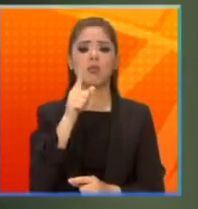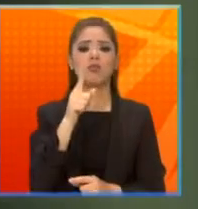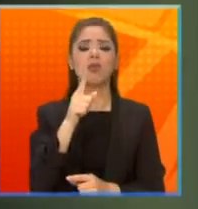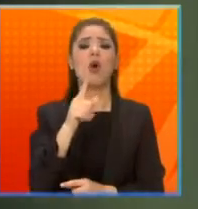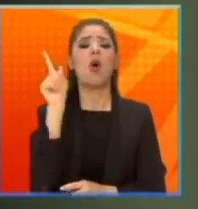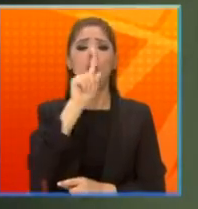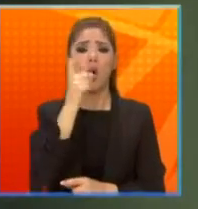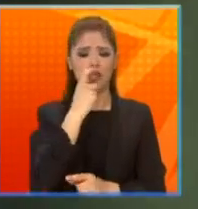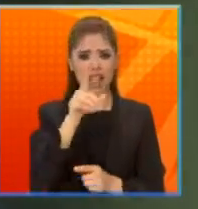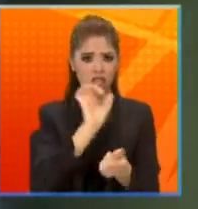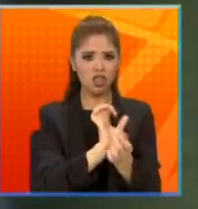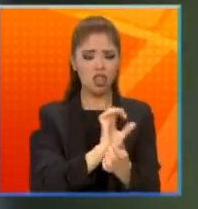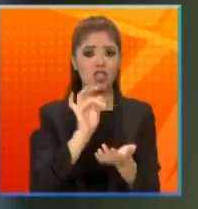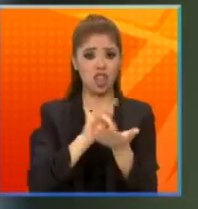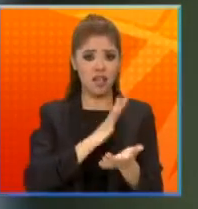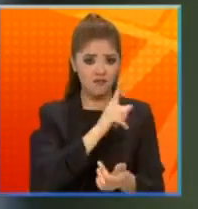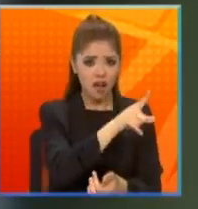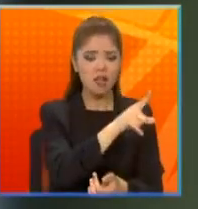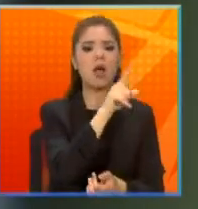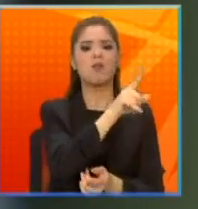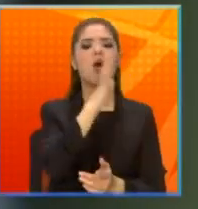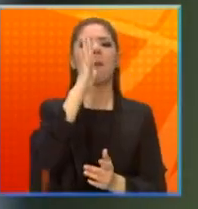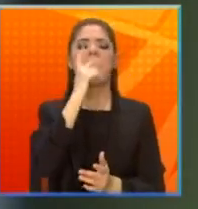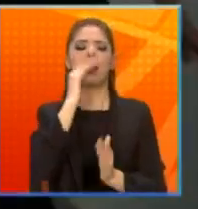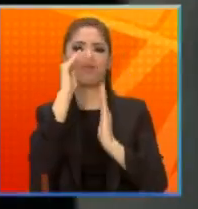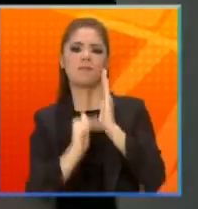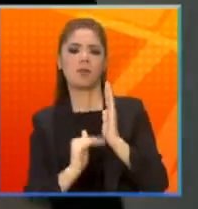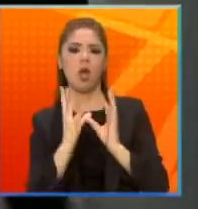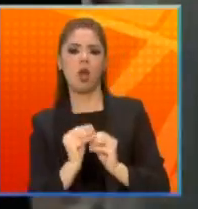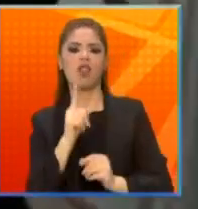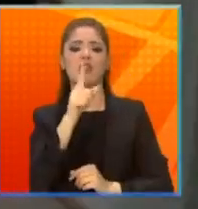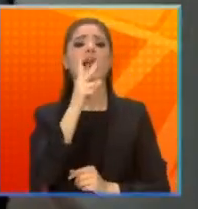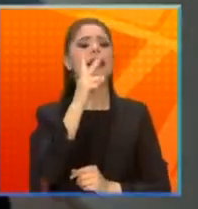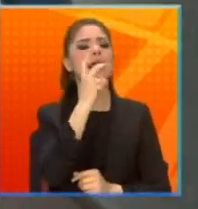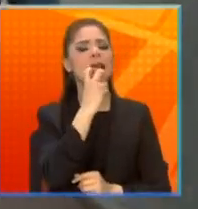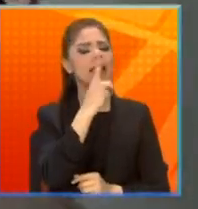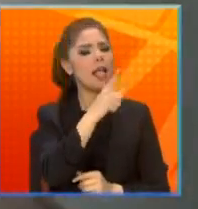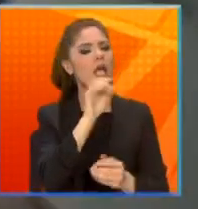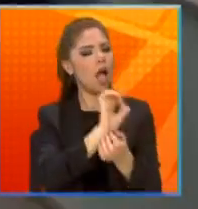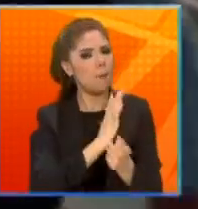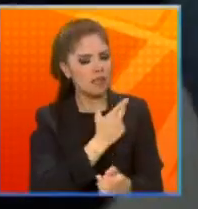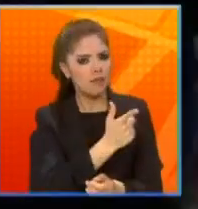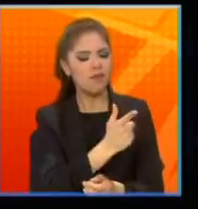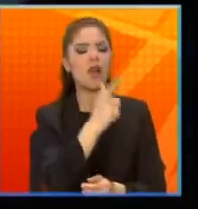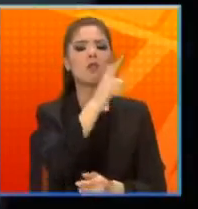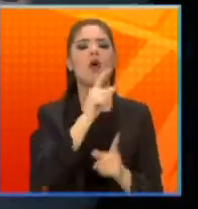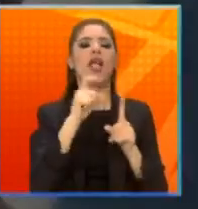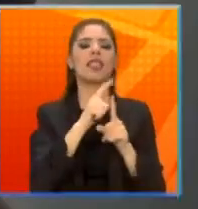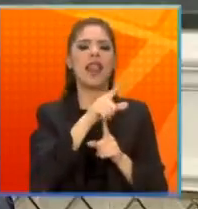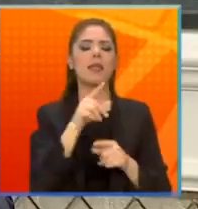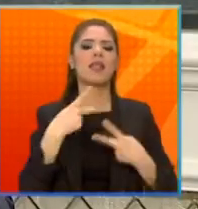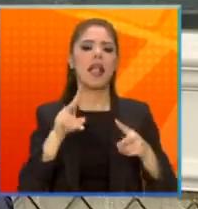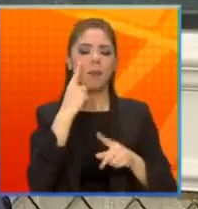Örneğin on yıl ceza almış birisi yatarı 5 yıla düşecek iki Uçar da kaldıysa denetimli serbestlikle